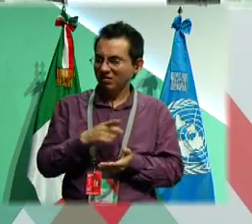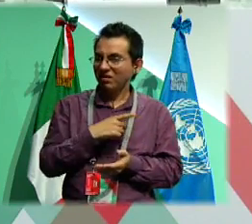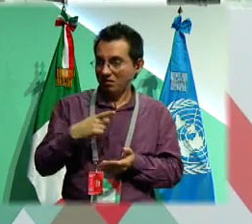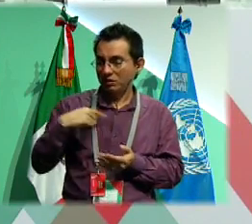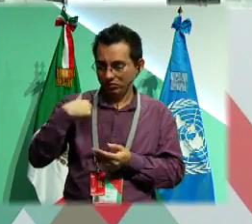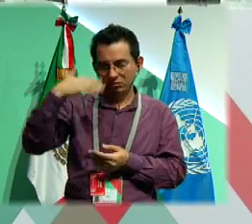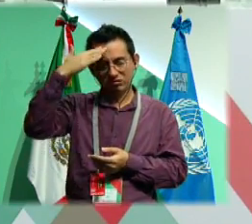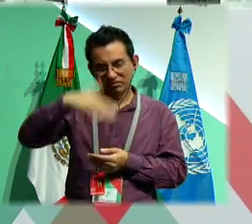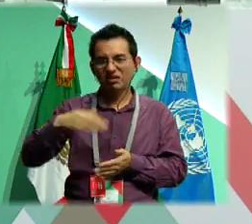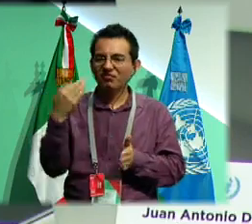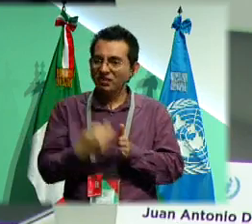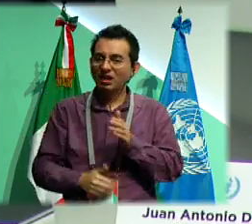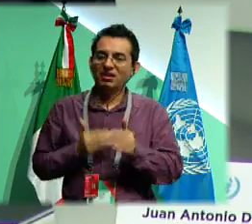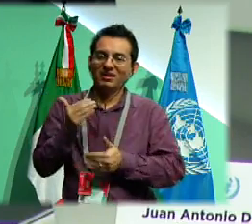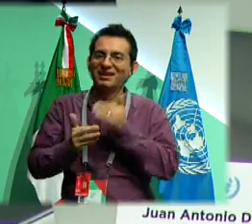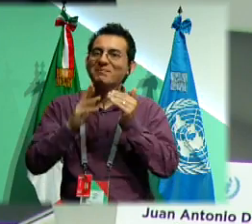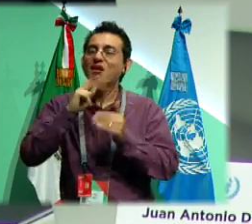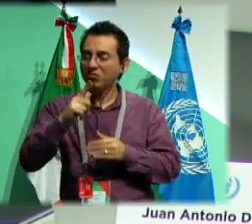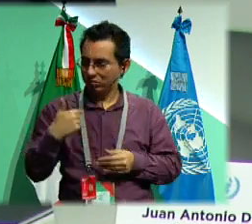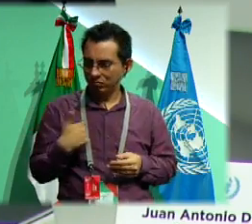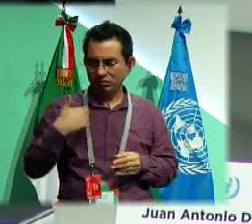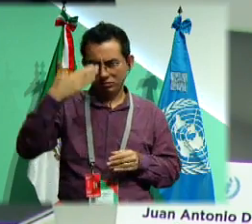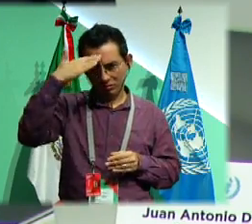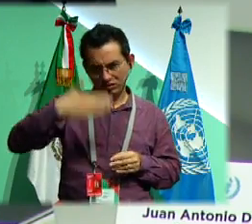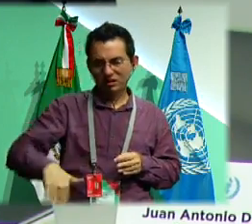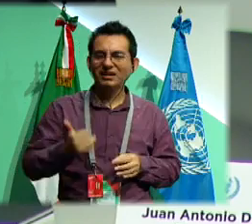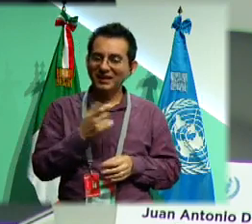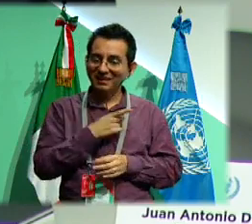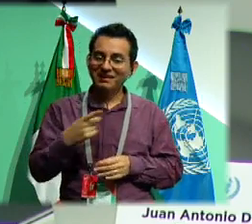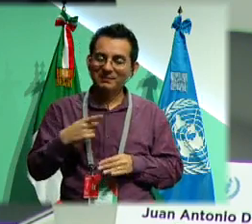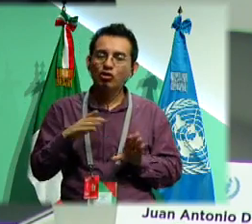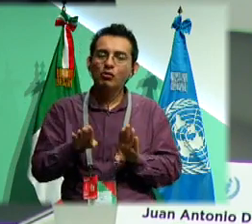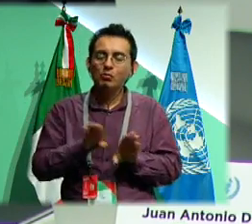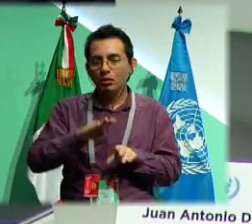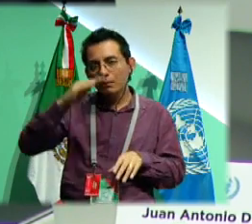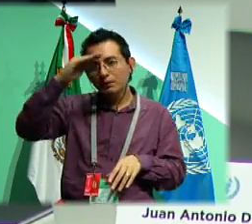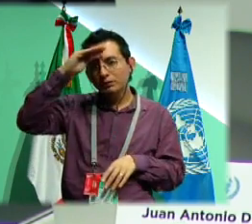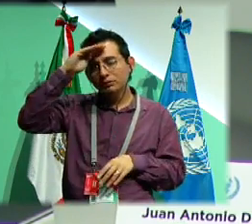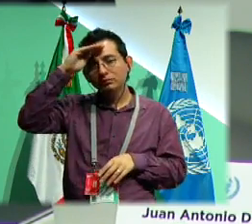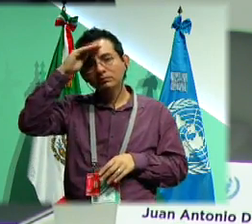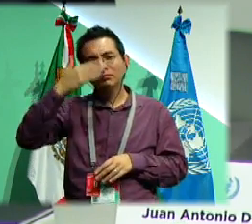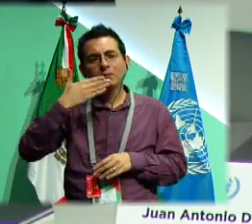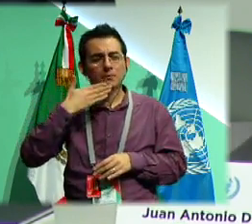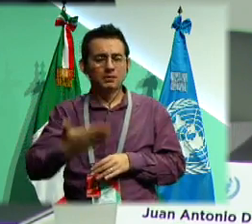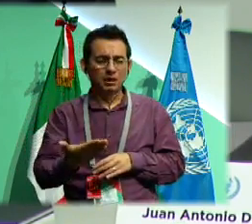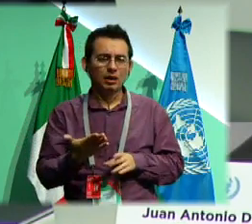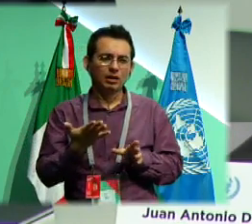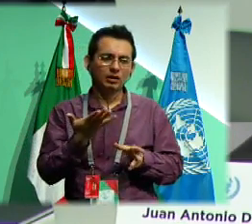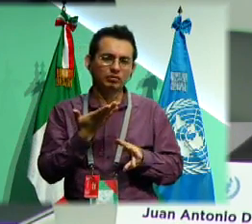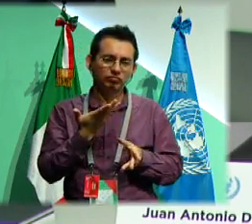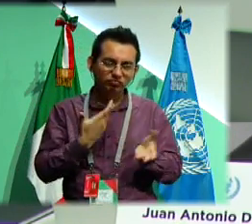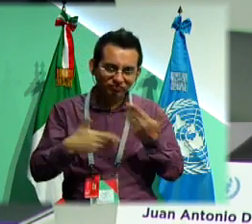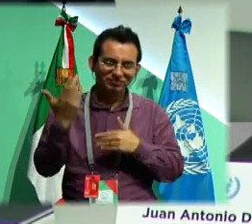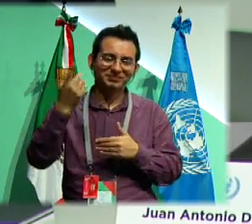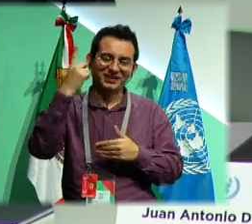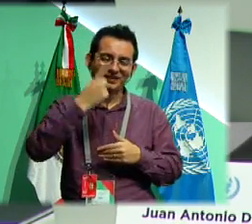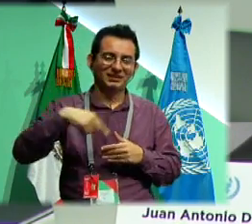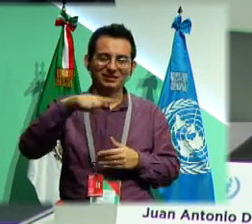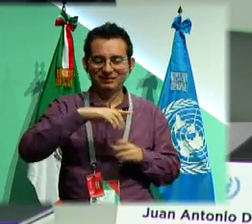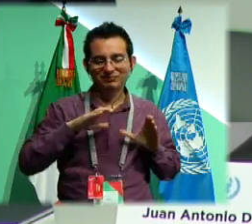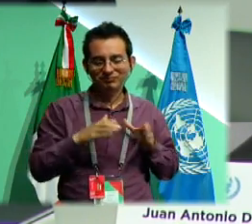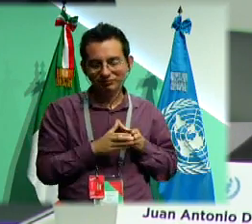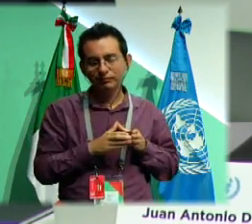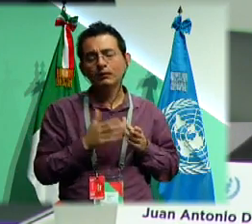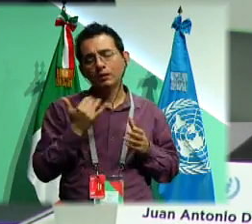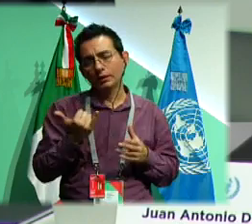être revue. Mais dire que les négociations commerciales